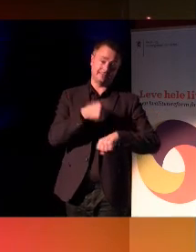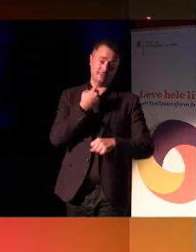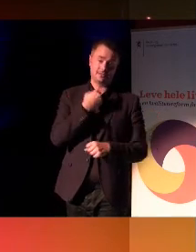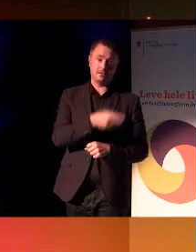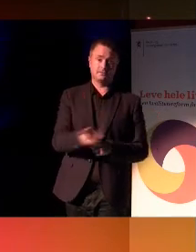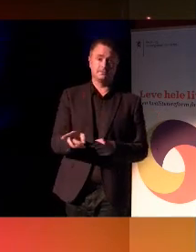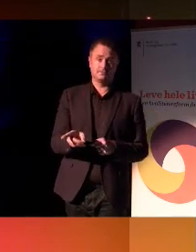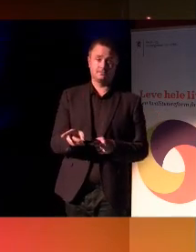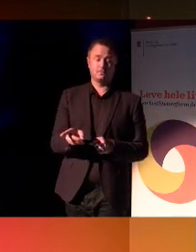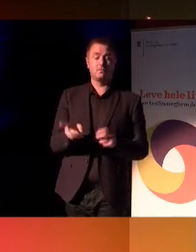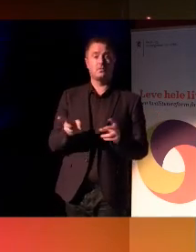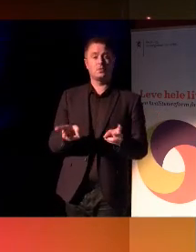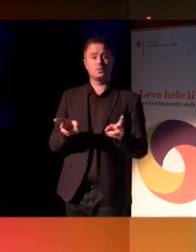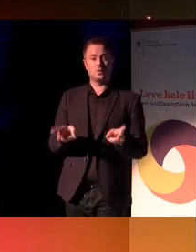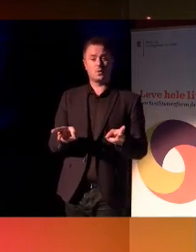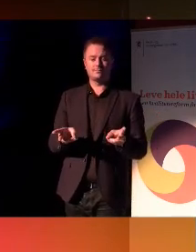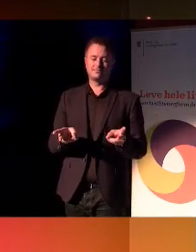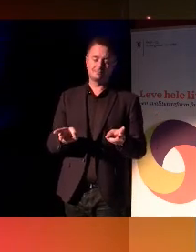Og at det var krevende.